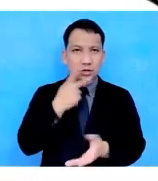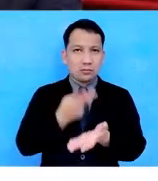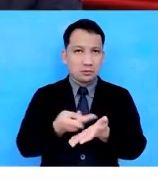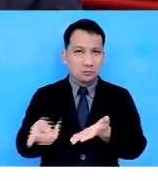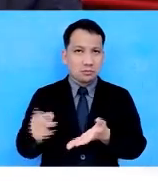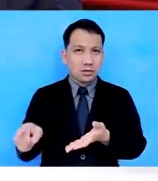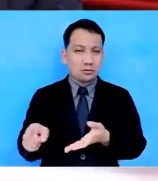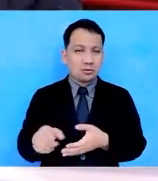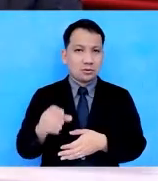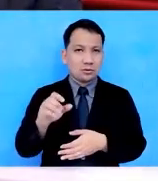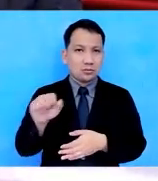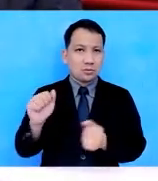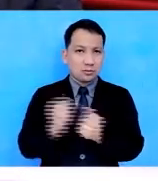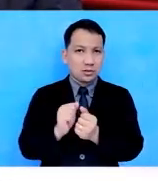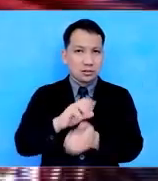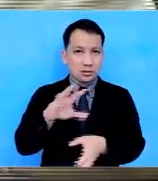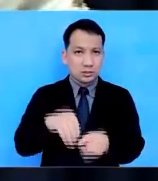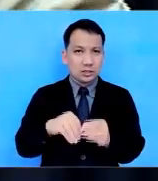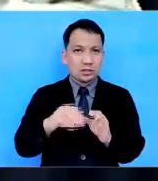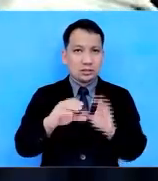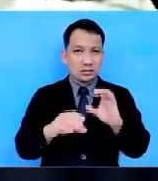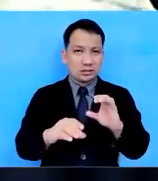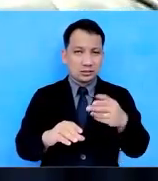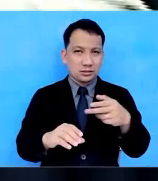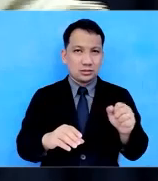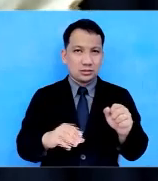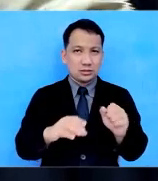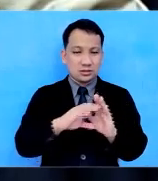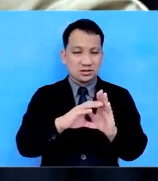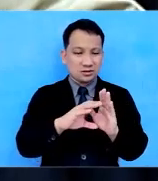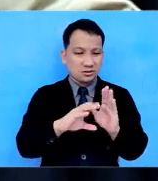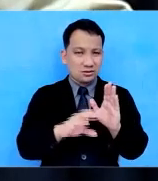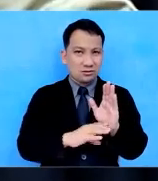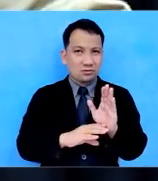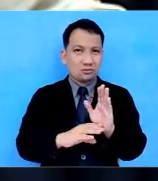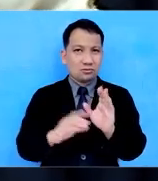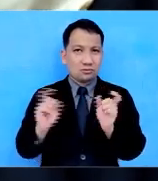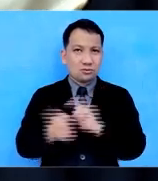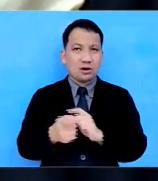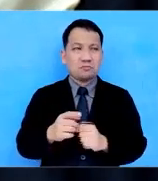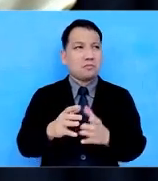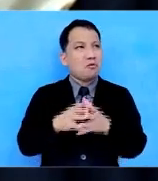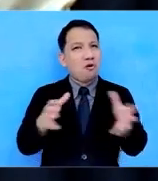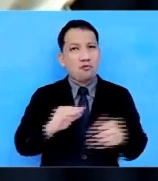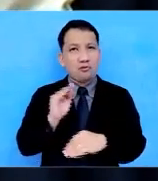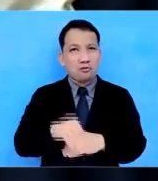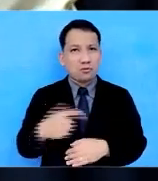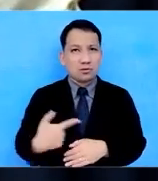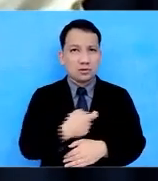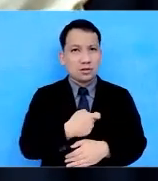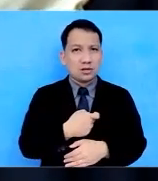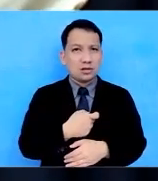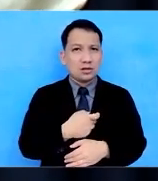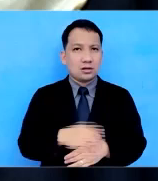mapa-oo ang kanyang mga kapartido sa tsa-tsa? Sobrang sakit ang mararamdaman ko kapag